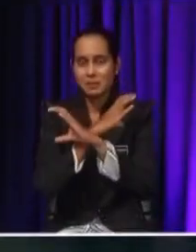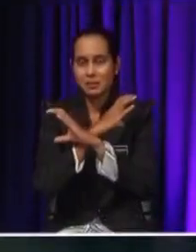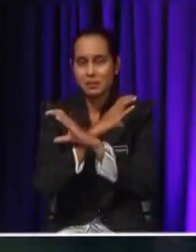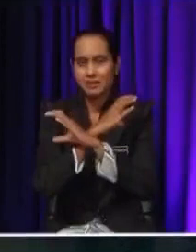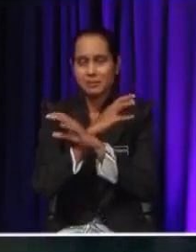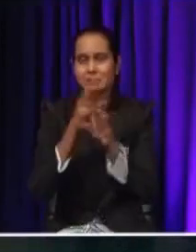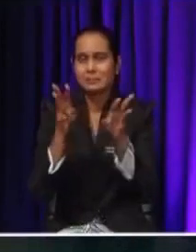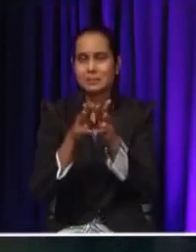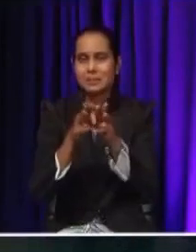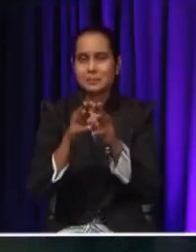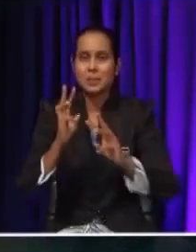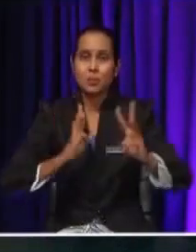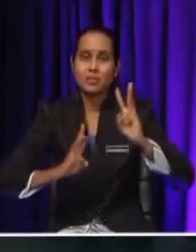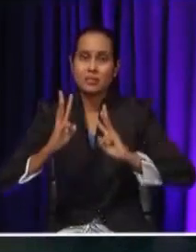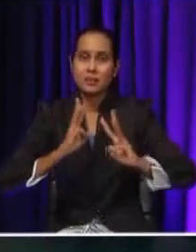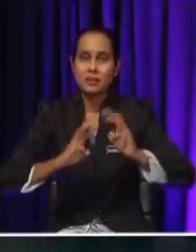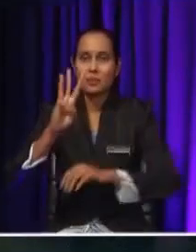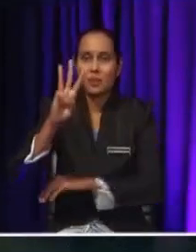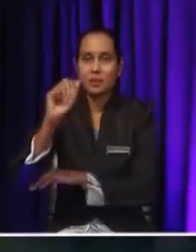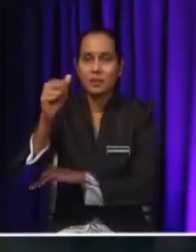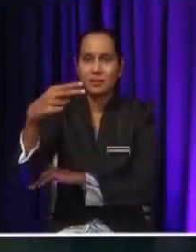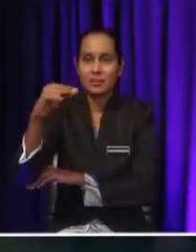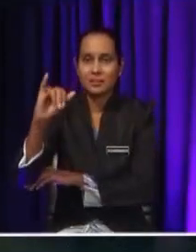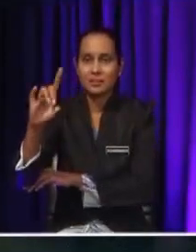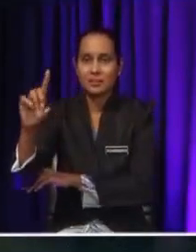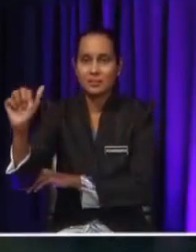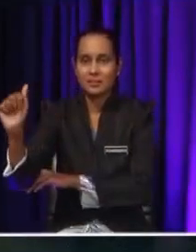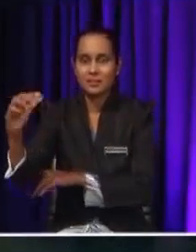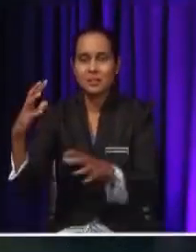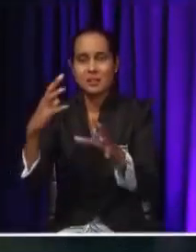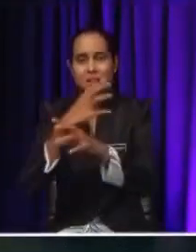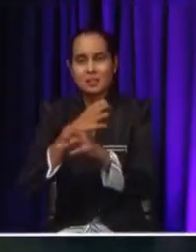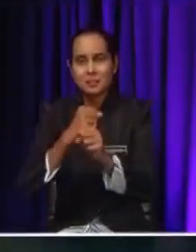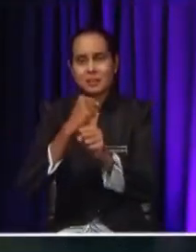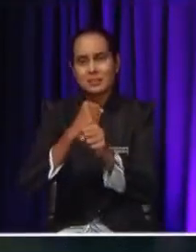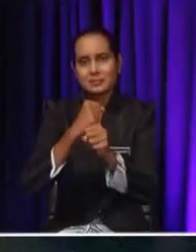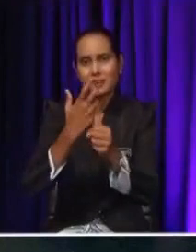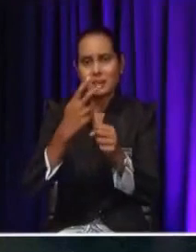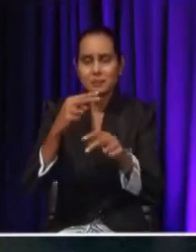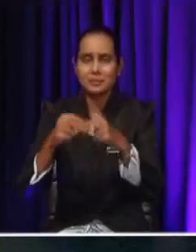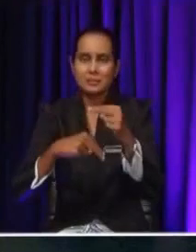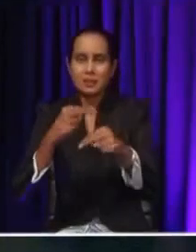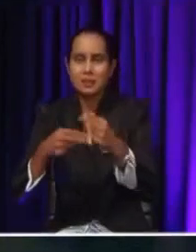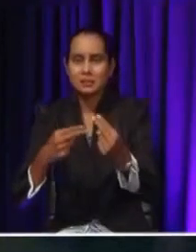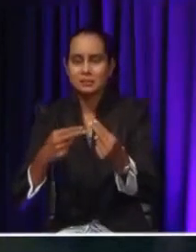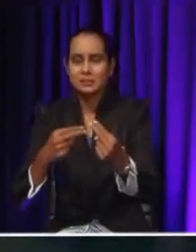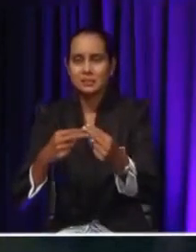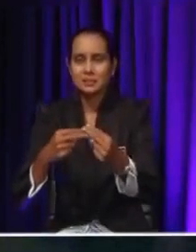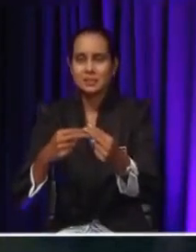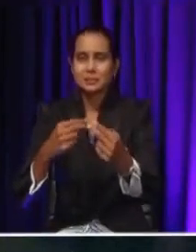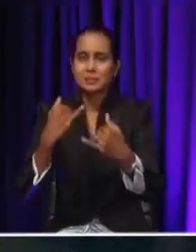watak Wahida tabah menghadapi dugaan dapat membedakan akhirnya perniagaannya